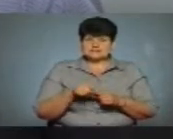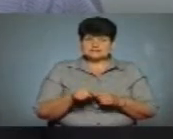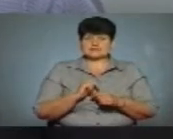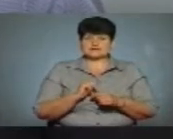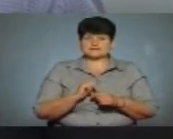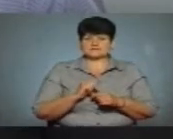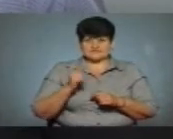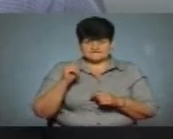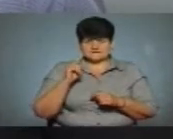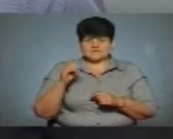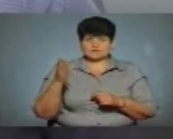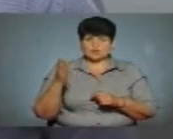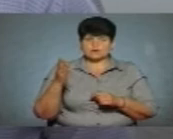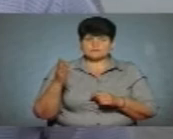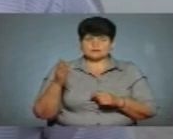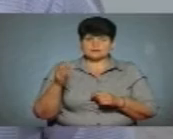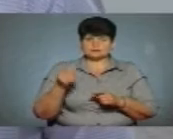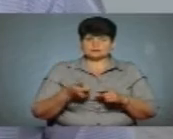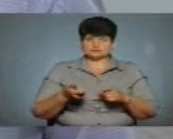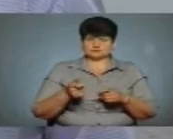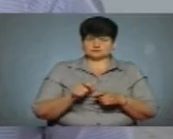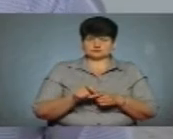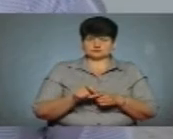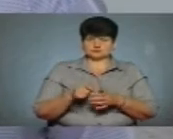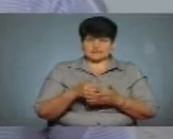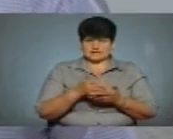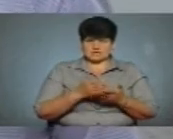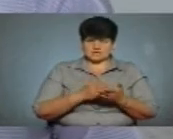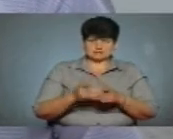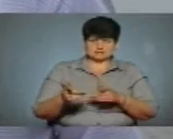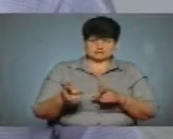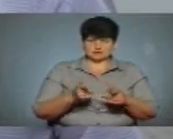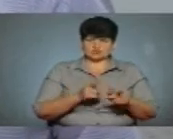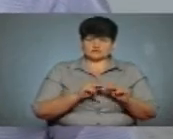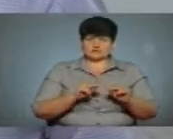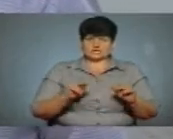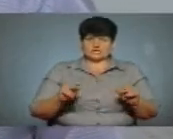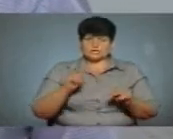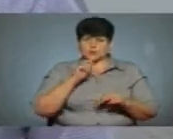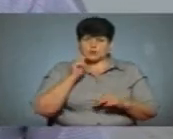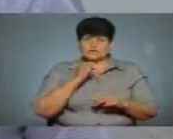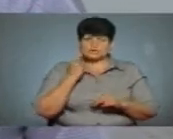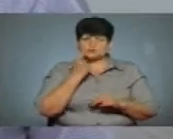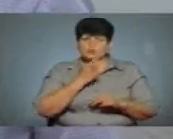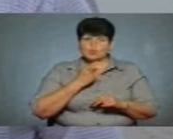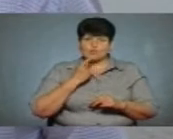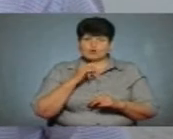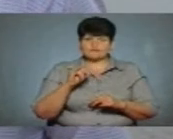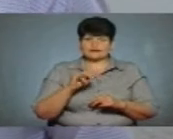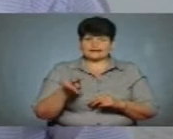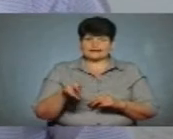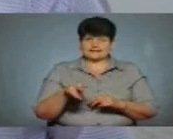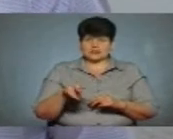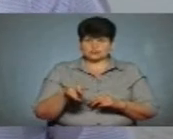досить відомі і досить якісні в підготовці вчителі української мови і